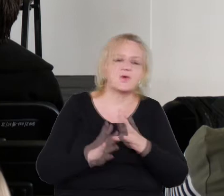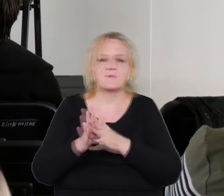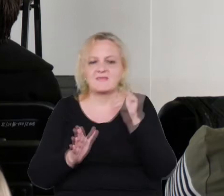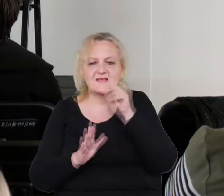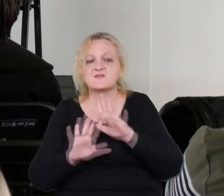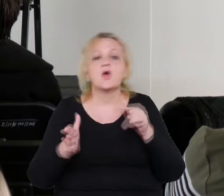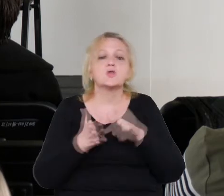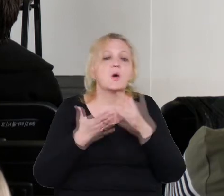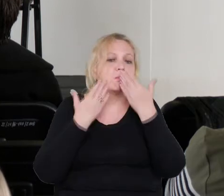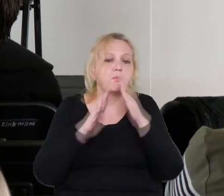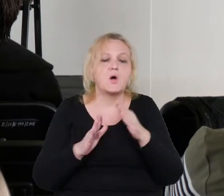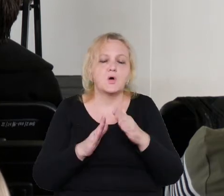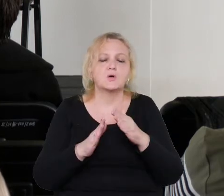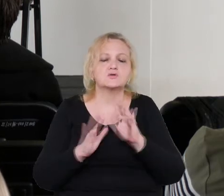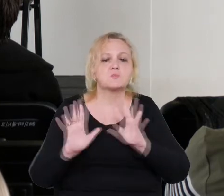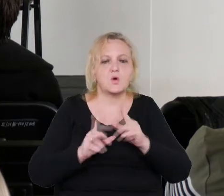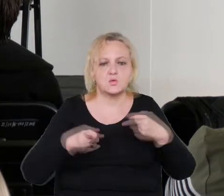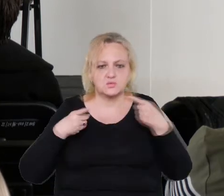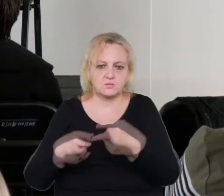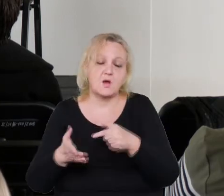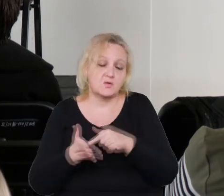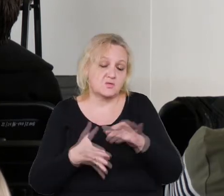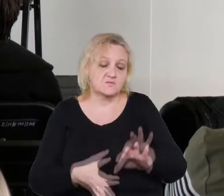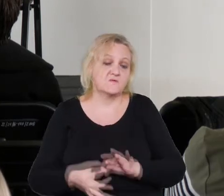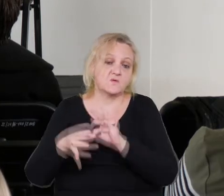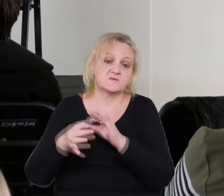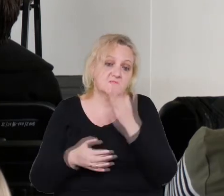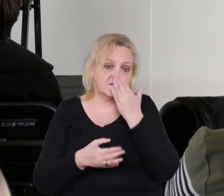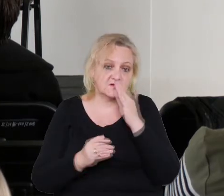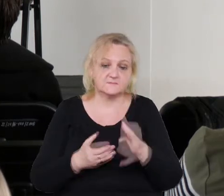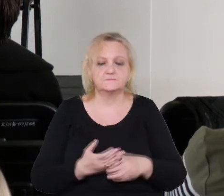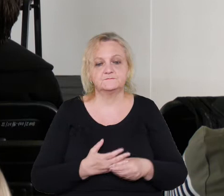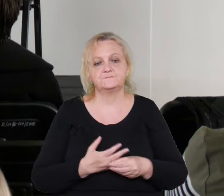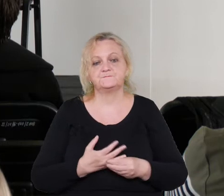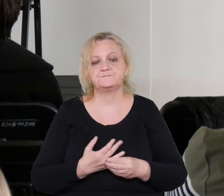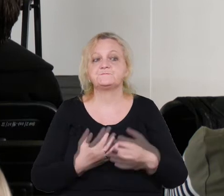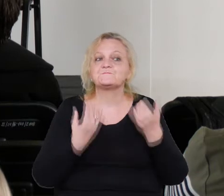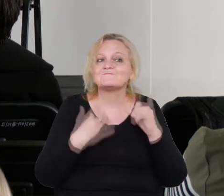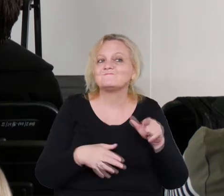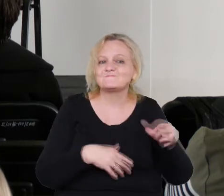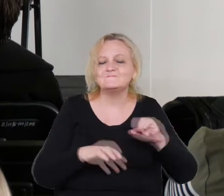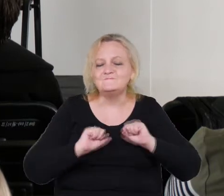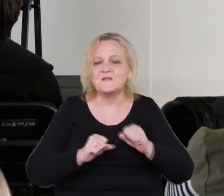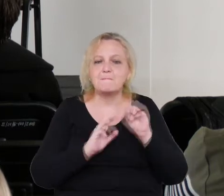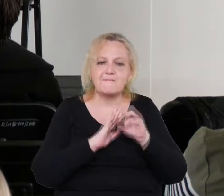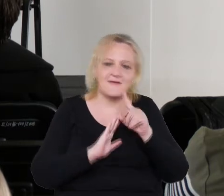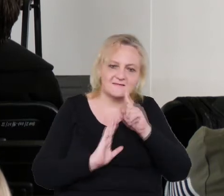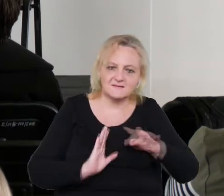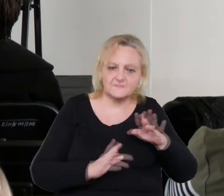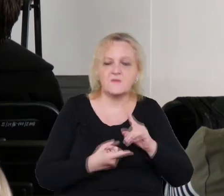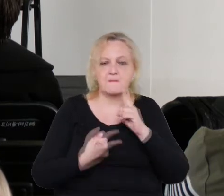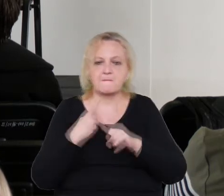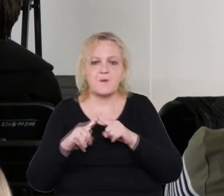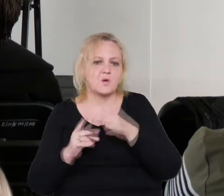nazwy z tego raczej to pokazuje jako Trend związany jest to z tym że inaczej zupełnie funkcjonują Media że